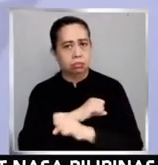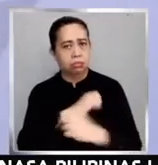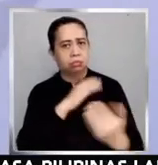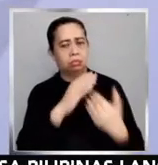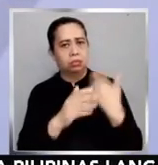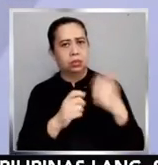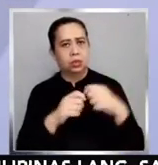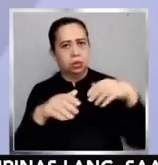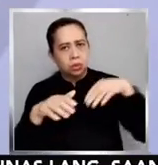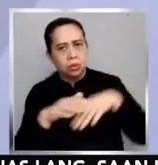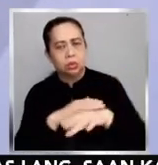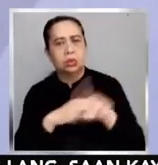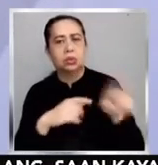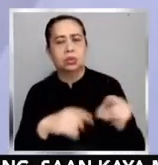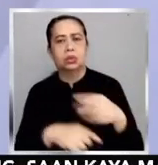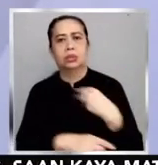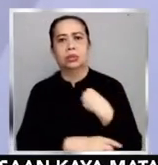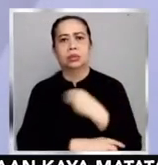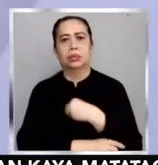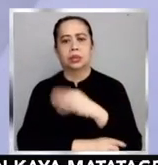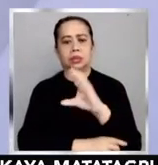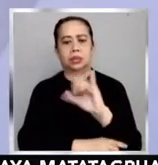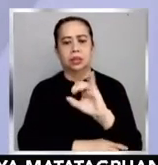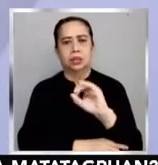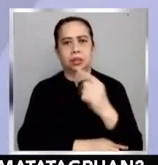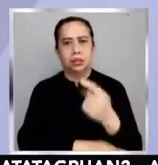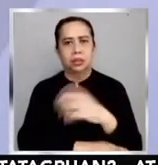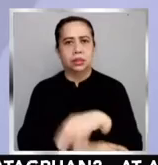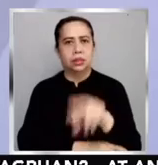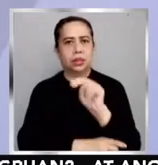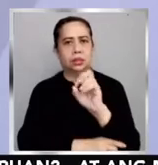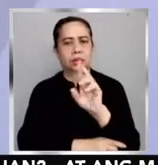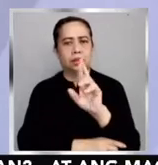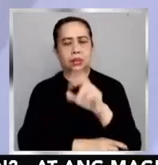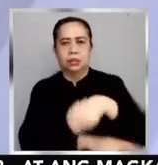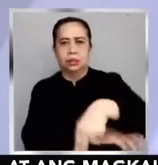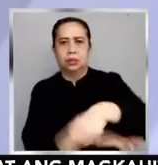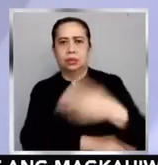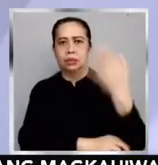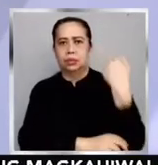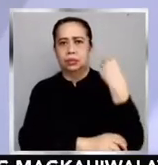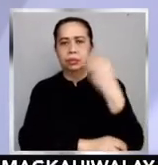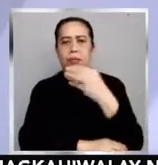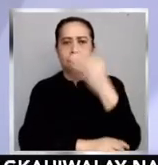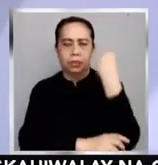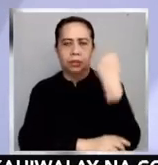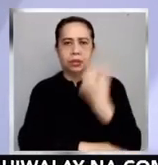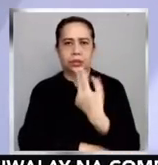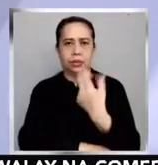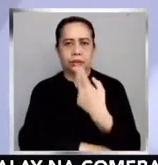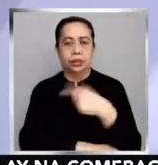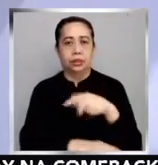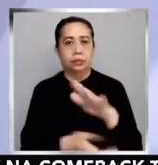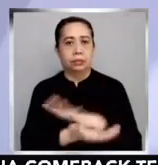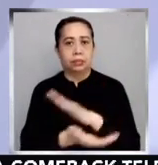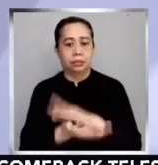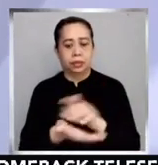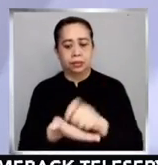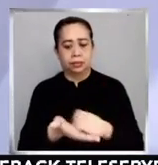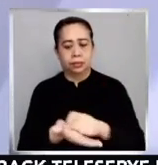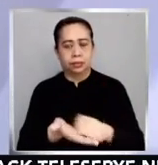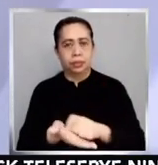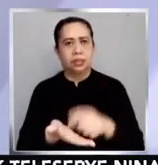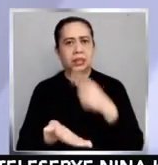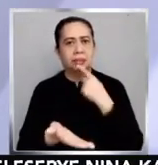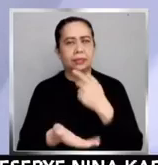sumalakay na tauhan ng CIDG-NCR maghahating gabi nitong March 13. Sa isang affidavit, sinabi nilang maliban